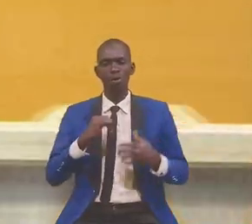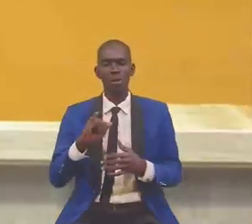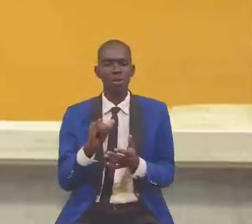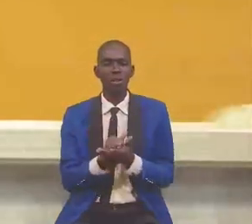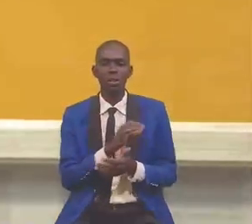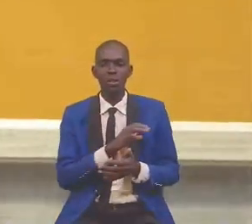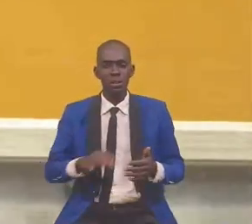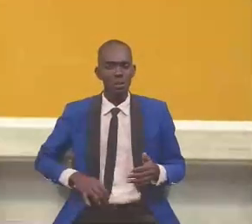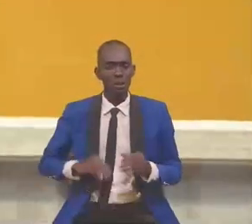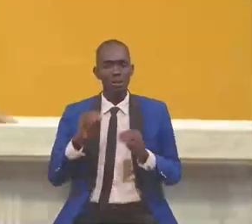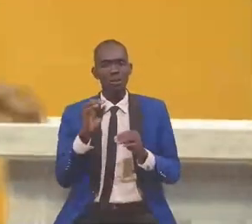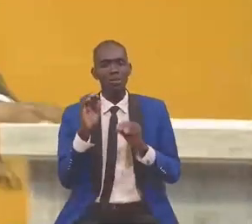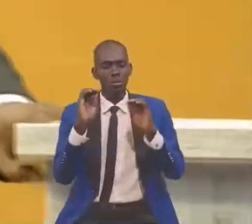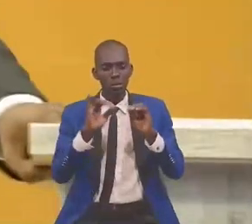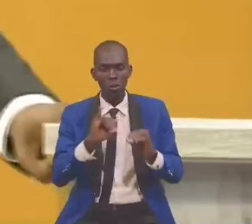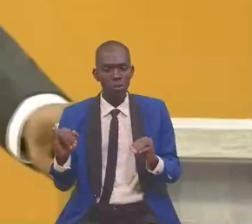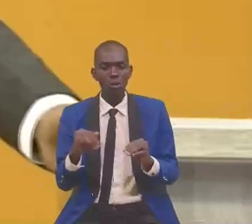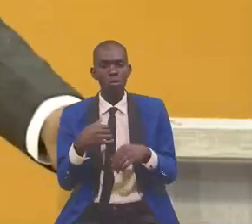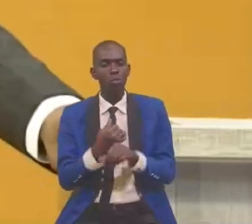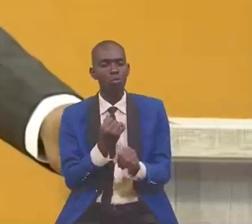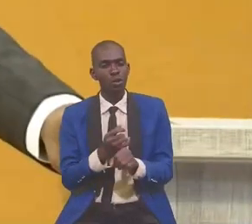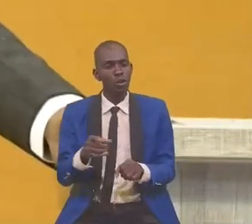qui prêchent